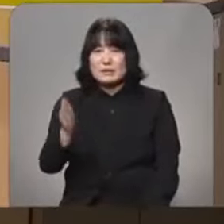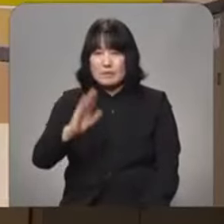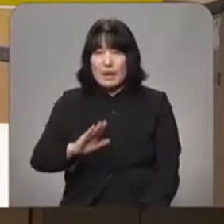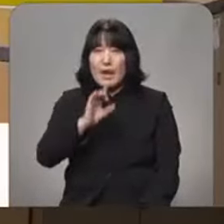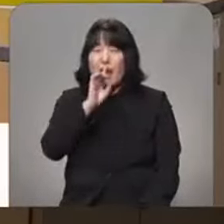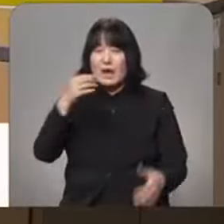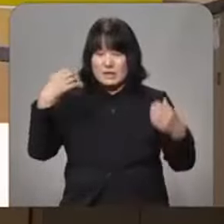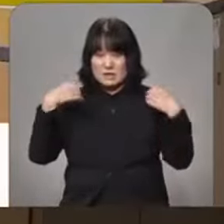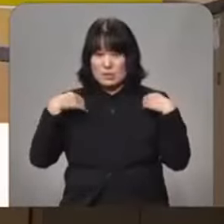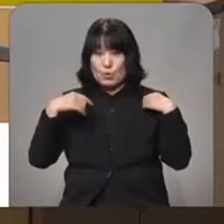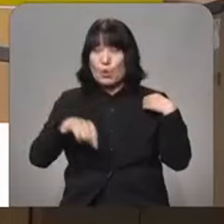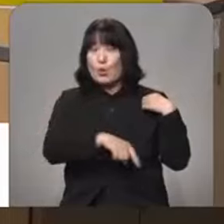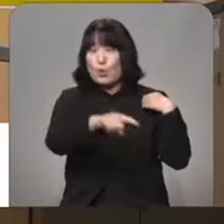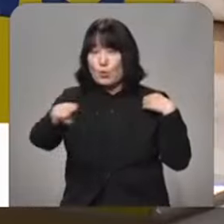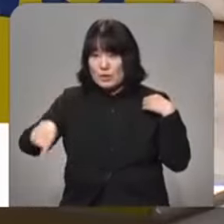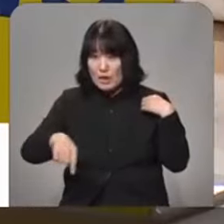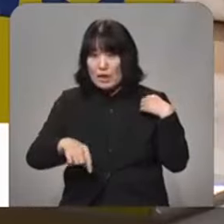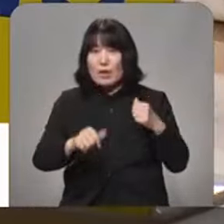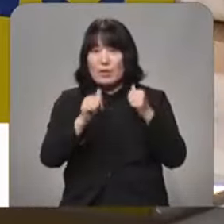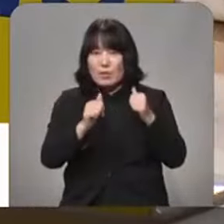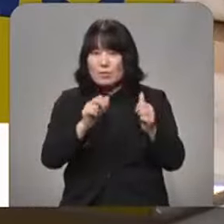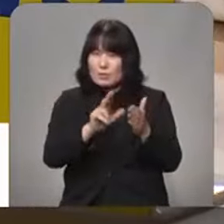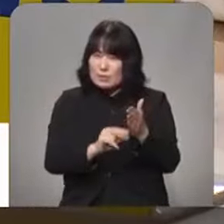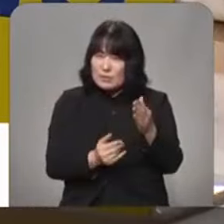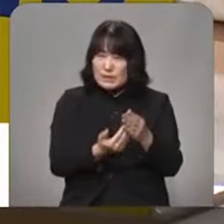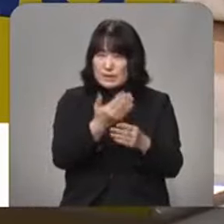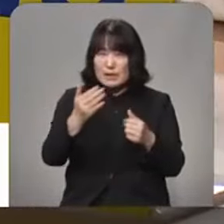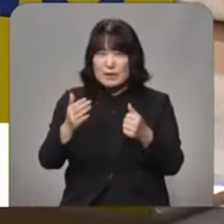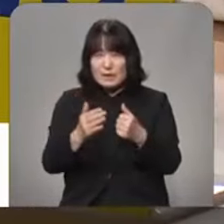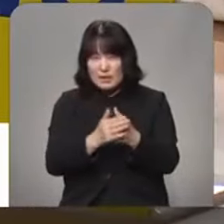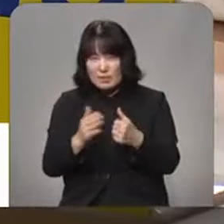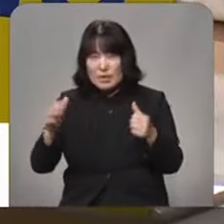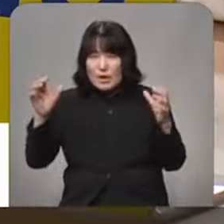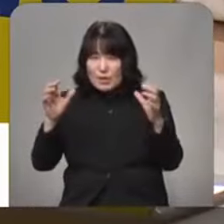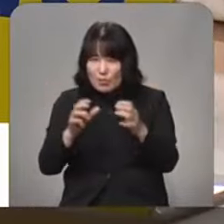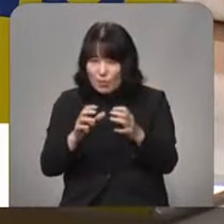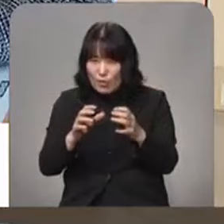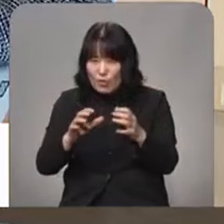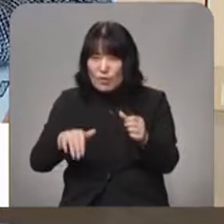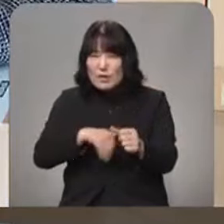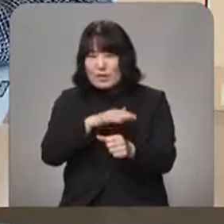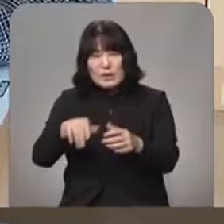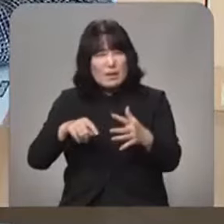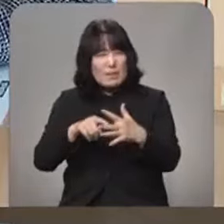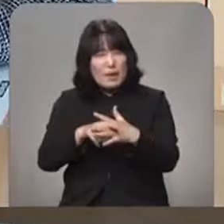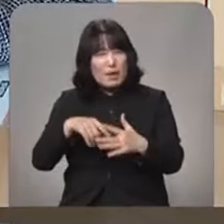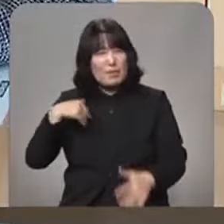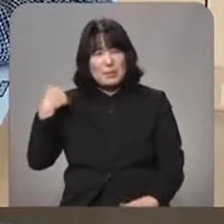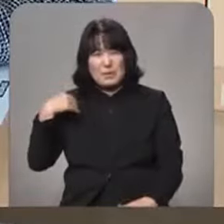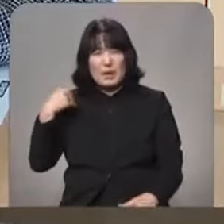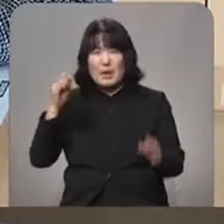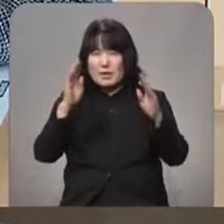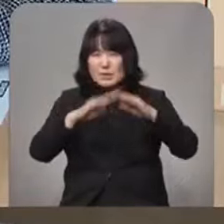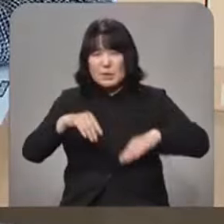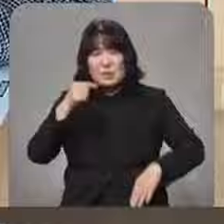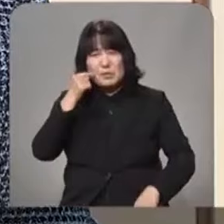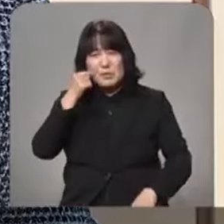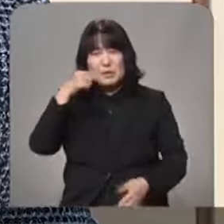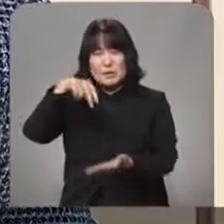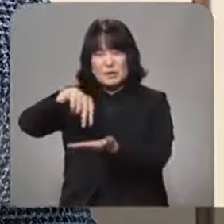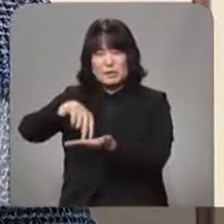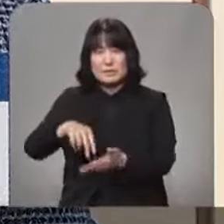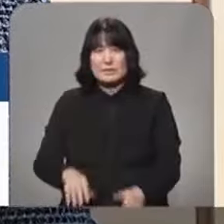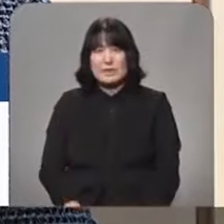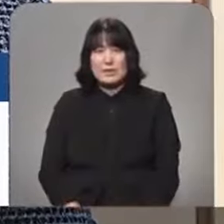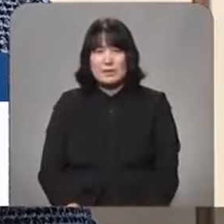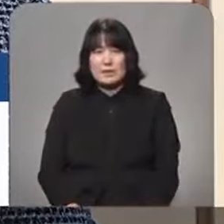강릉시는 법적 다툼의 소지가 있고 집회 신고 내용을 파악하지 못해 철거할 수 없다는 입장입니다. 일정 기간은 보장을